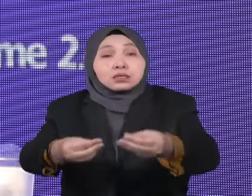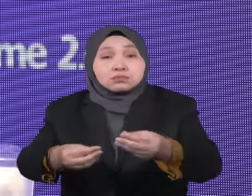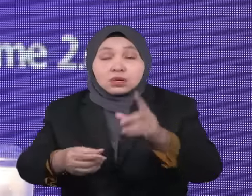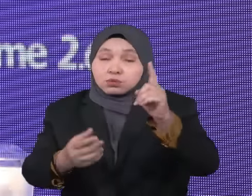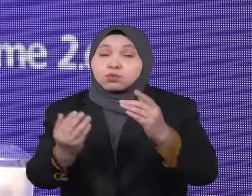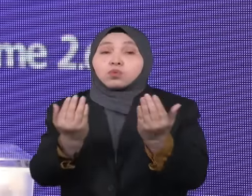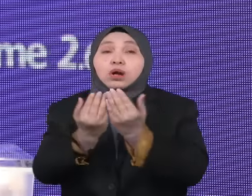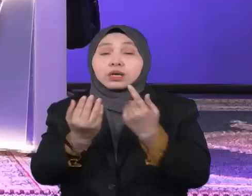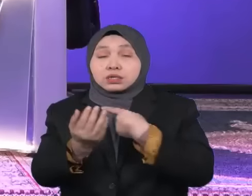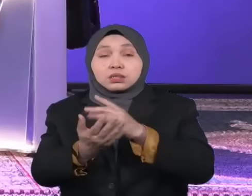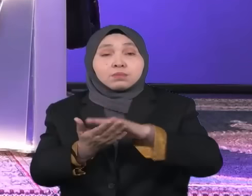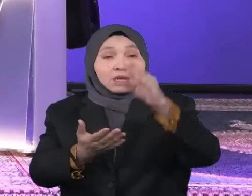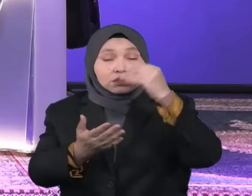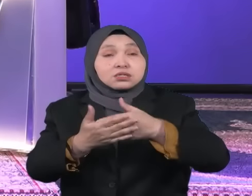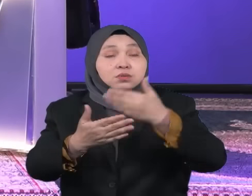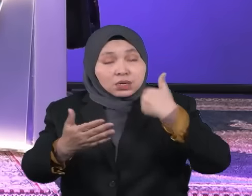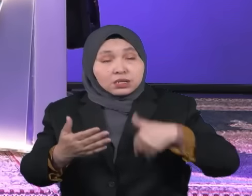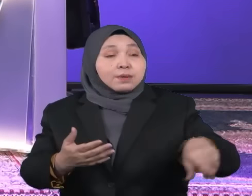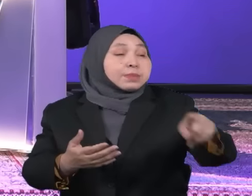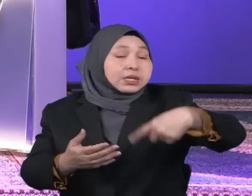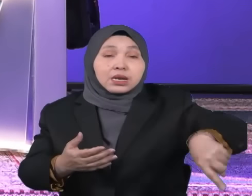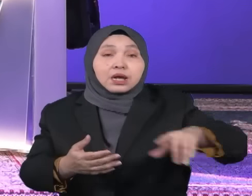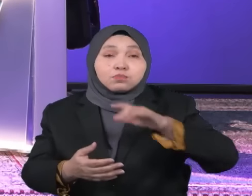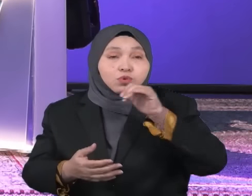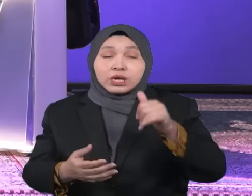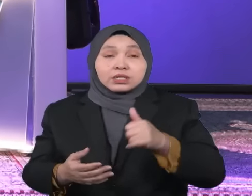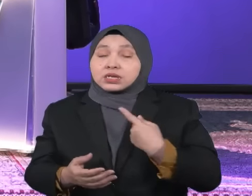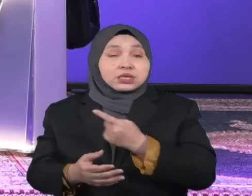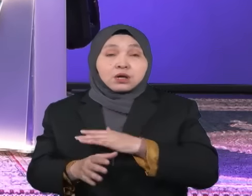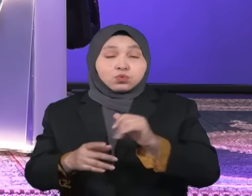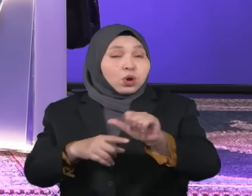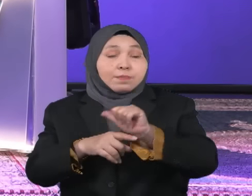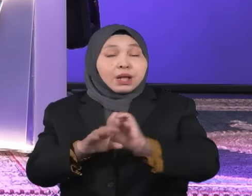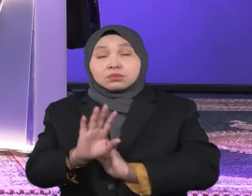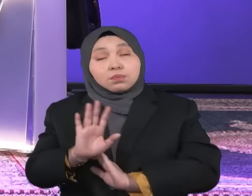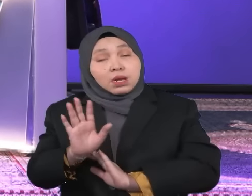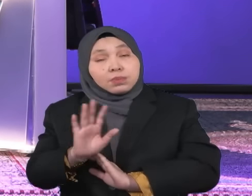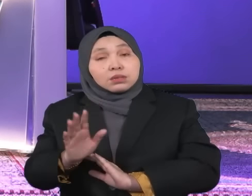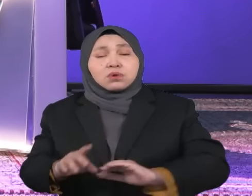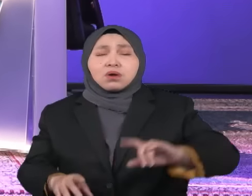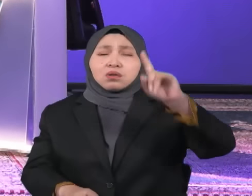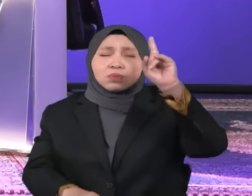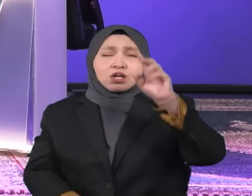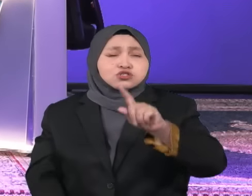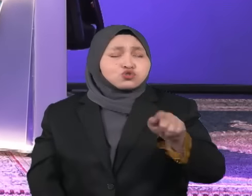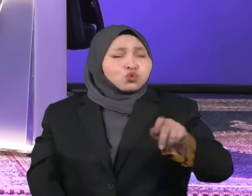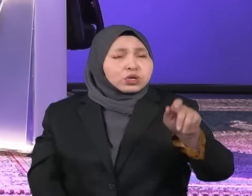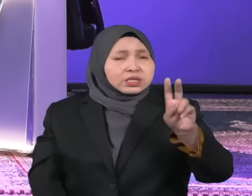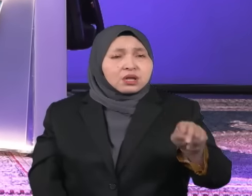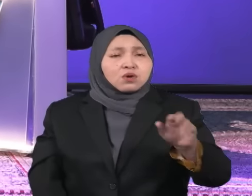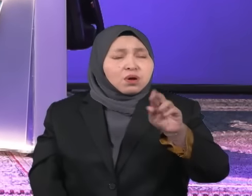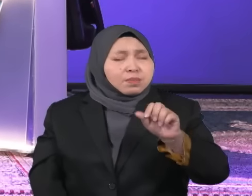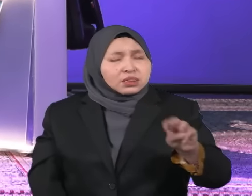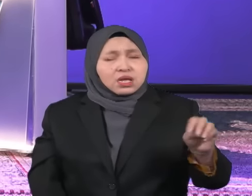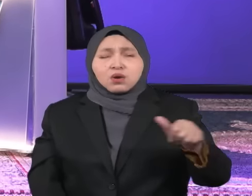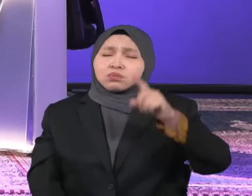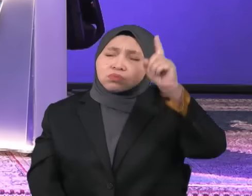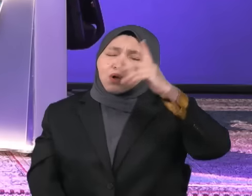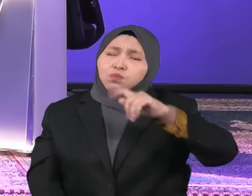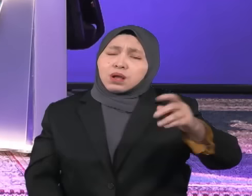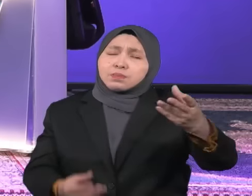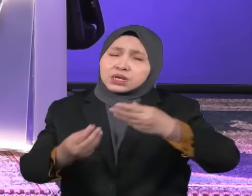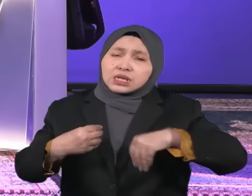doa yang kita belajar sebelum ini, merekalah bukan untuk kita amalkan pun, iaitu Allahumma rzuqni ghanaman ataupun Allahumma